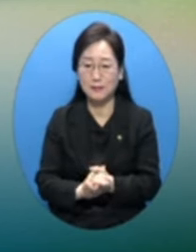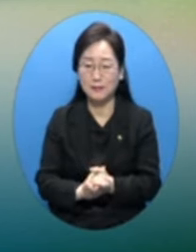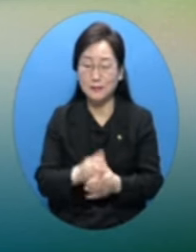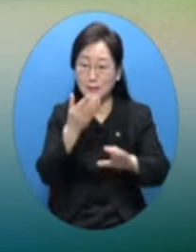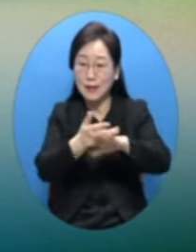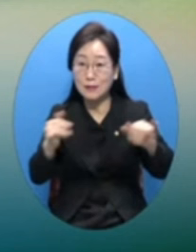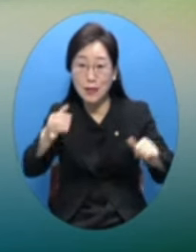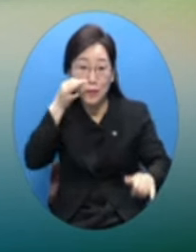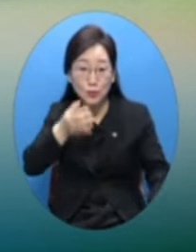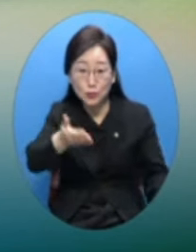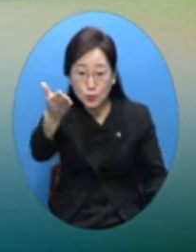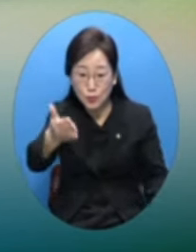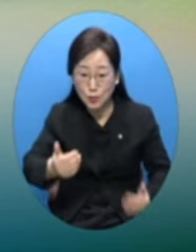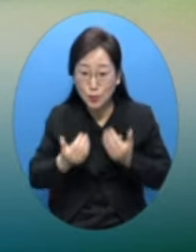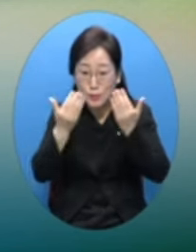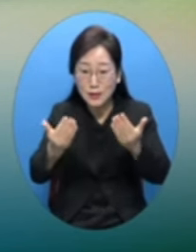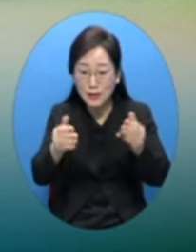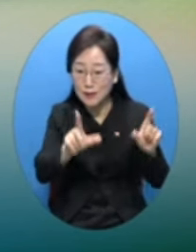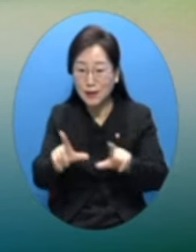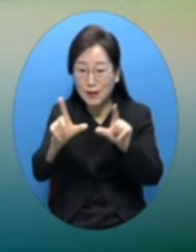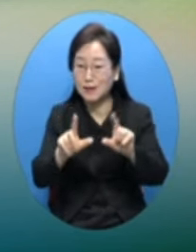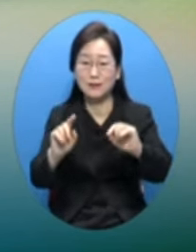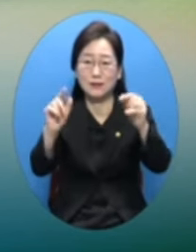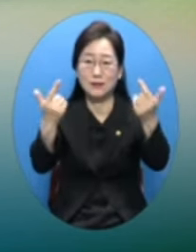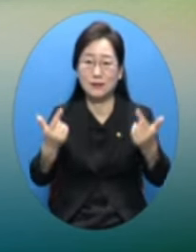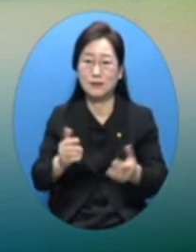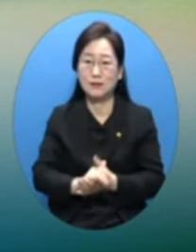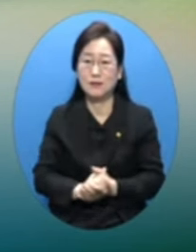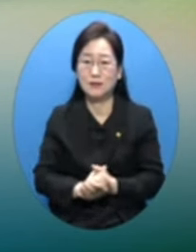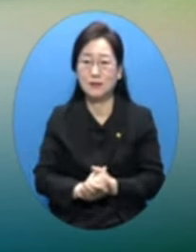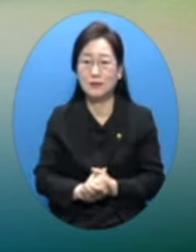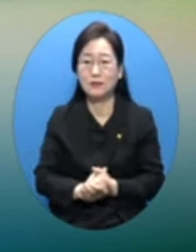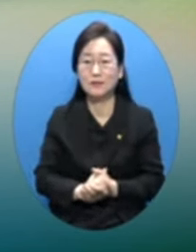남들에게 보여주려고 봉사의 삶을 산 게 아니라